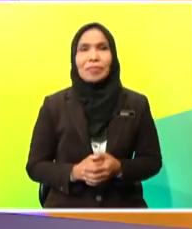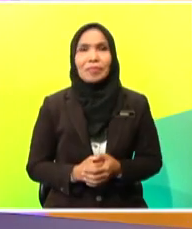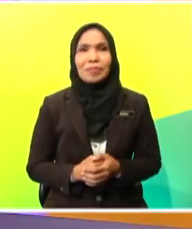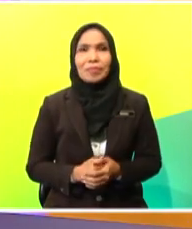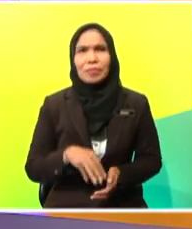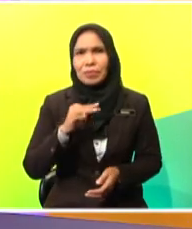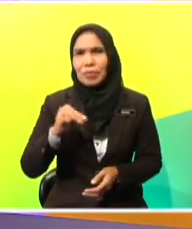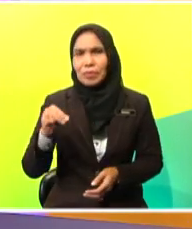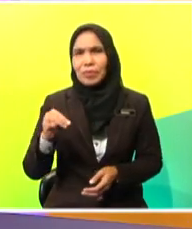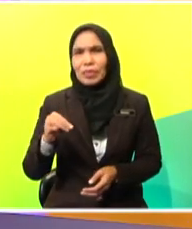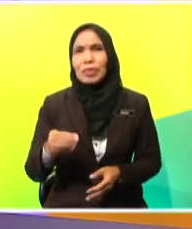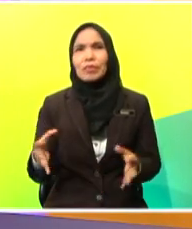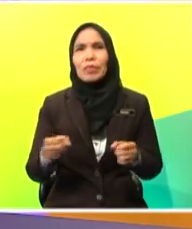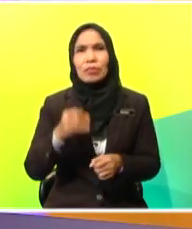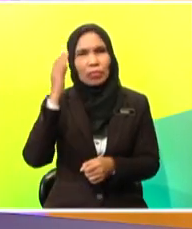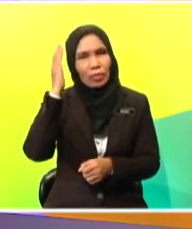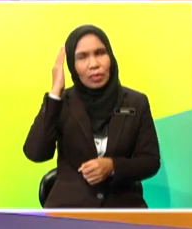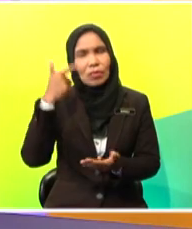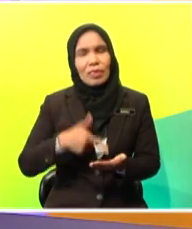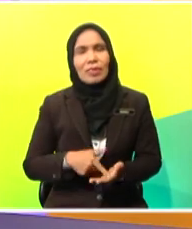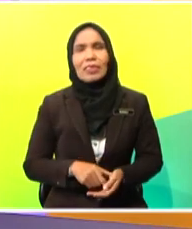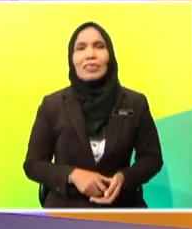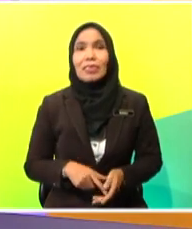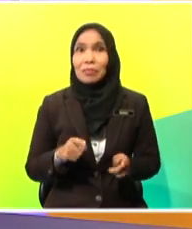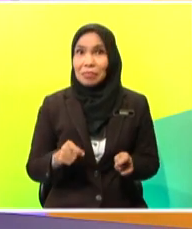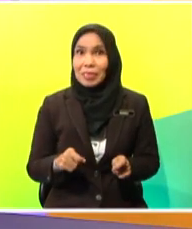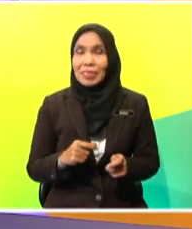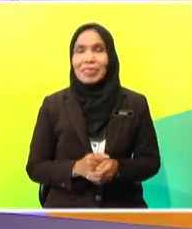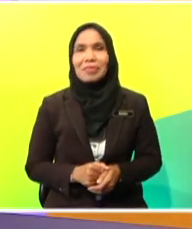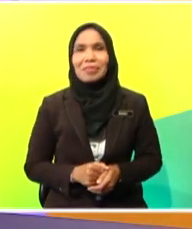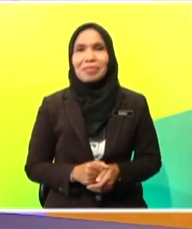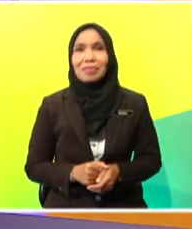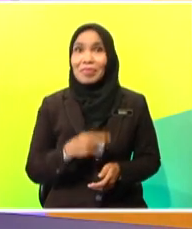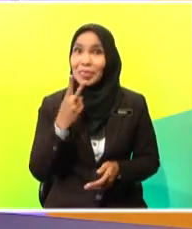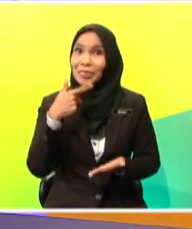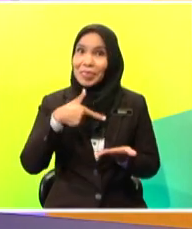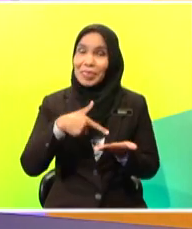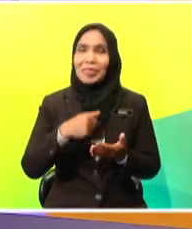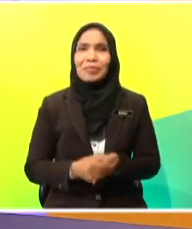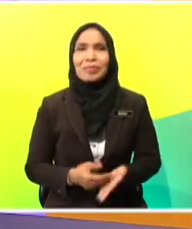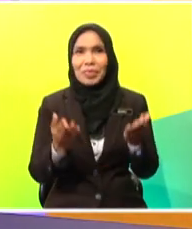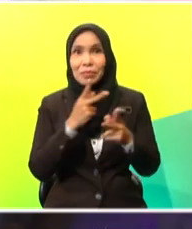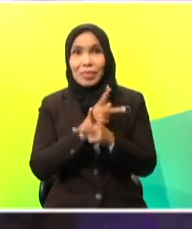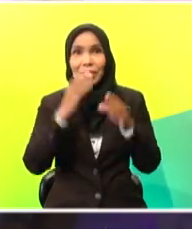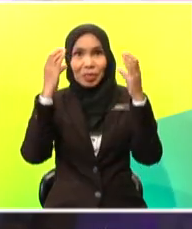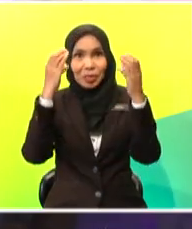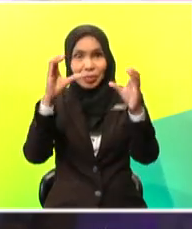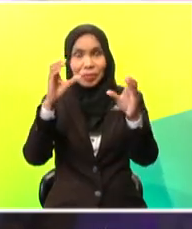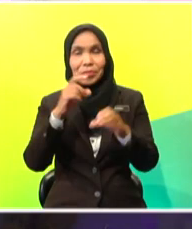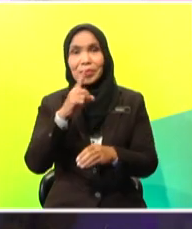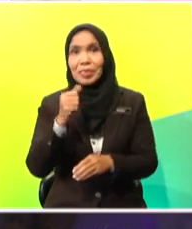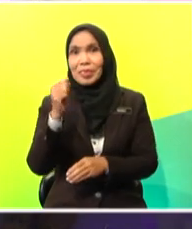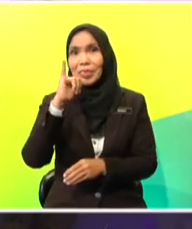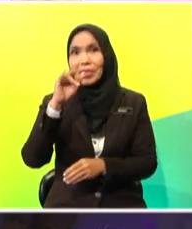lanjut Kenes terus Setia bersama kami di Dikti bkpm Terima Kasih Cikgu Zainab dari sekolah kebangsaan episode